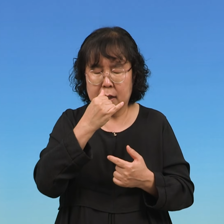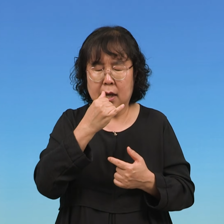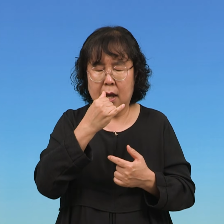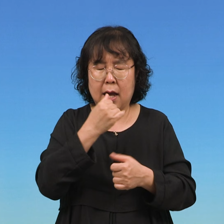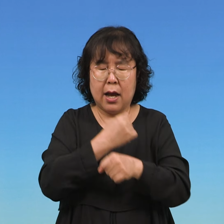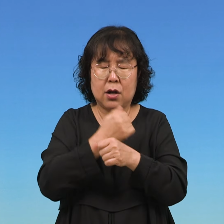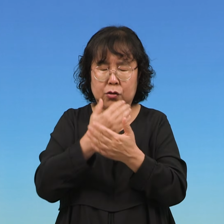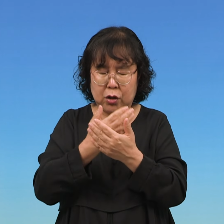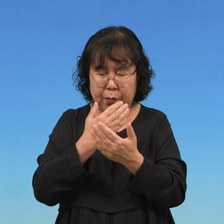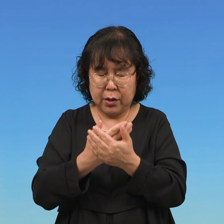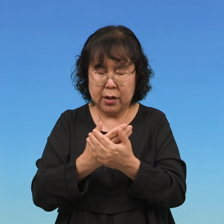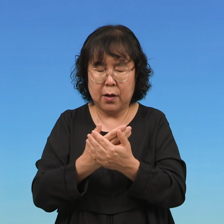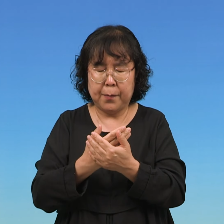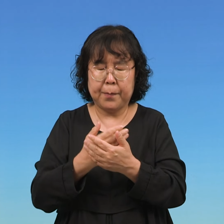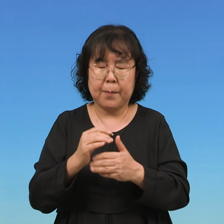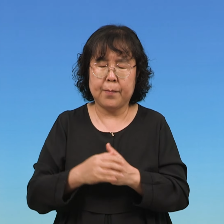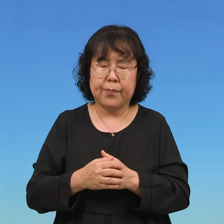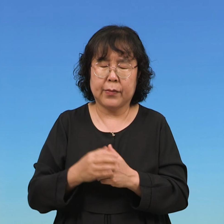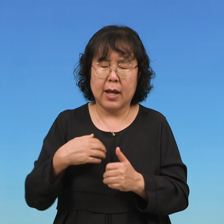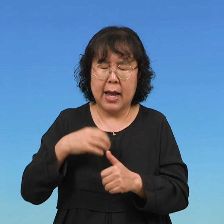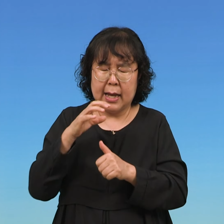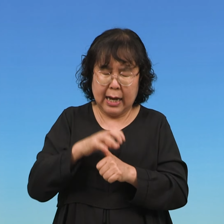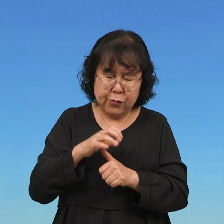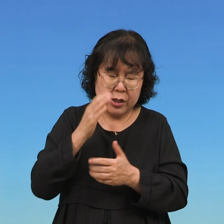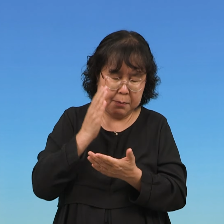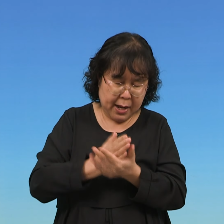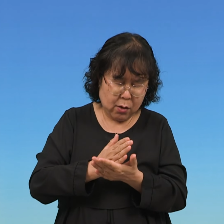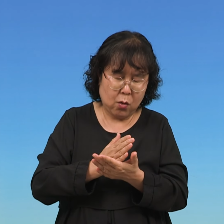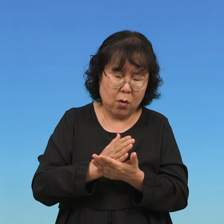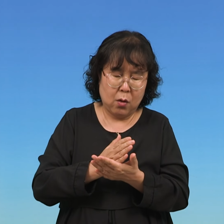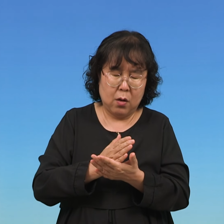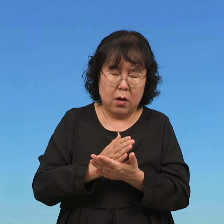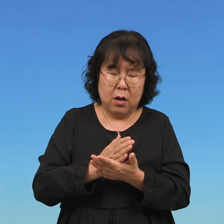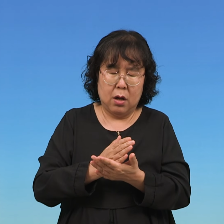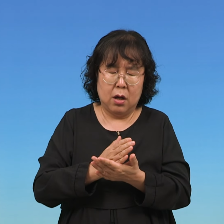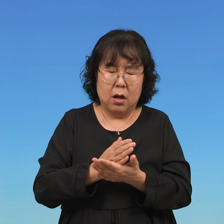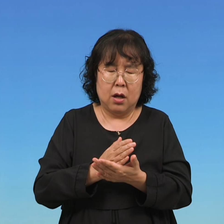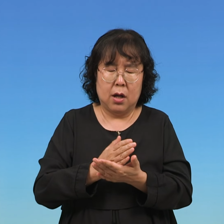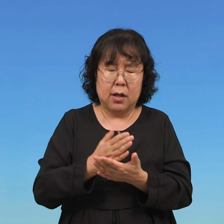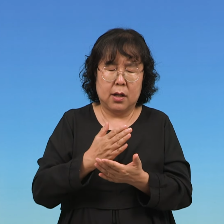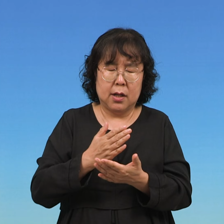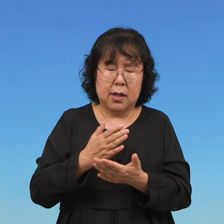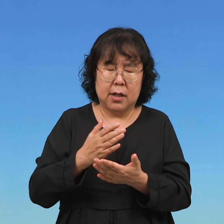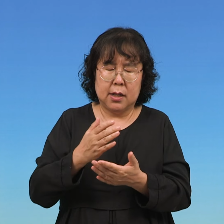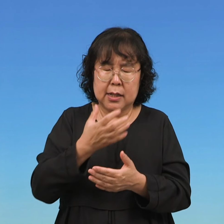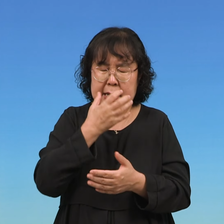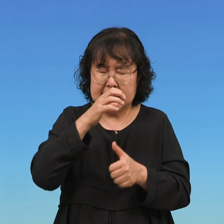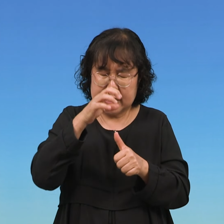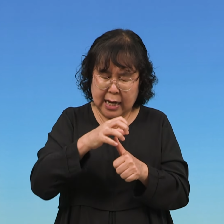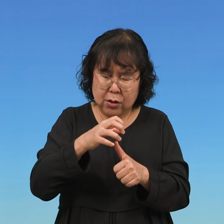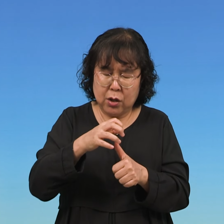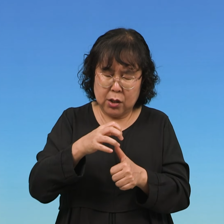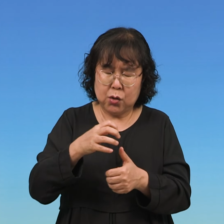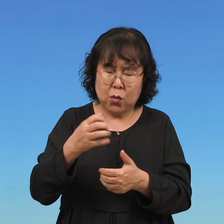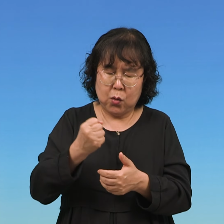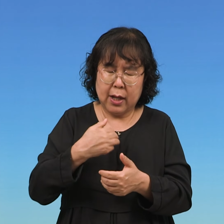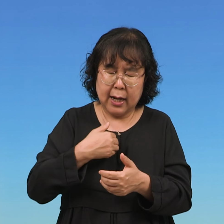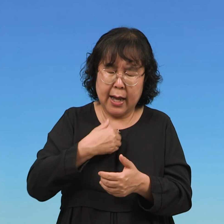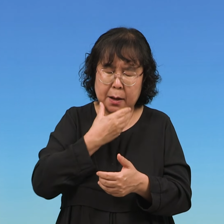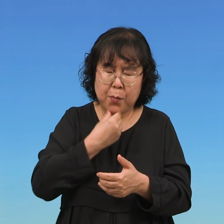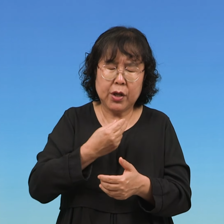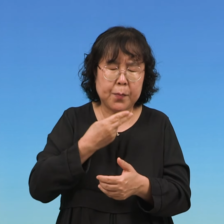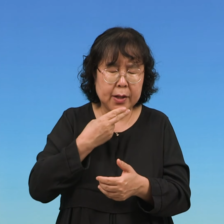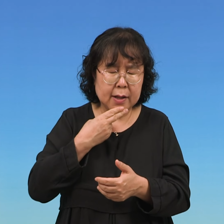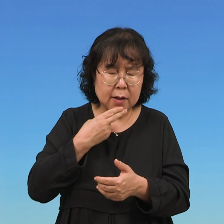교과서가 되는 줄 믿습니다 가지고 나 혼자 그것을 다 누린다고 절대 내가 행복해지지 않는다는 걸